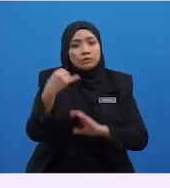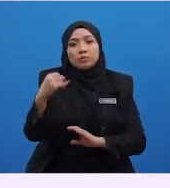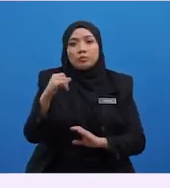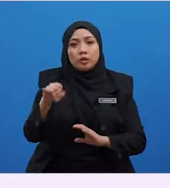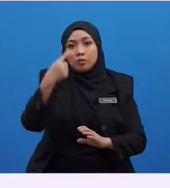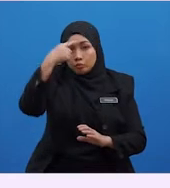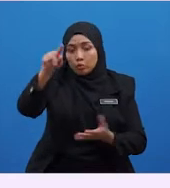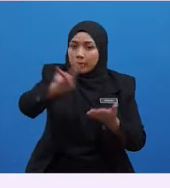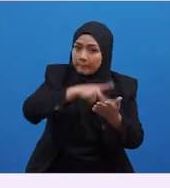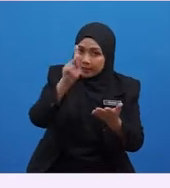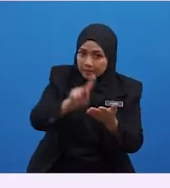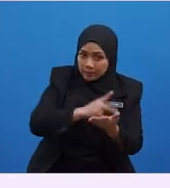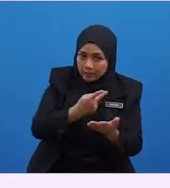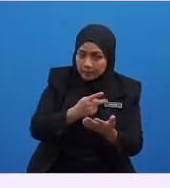dikemaskinikan.